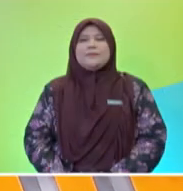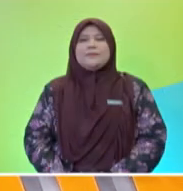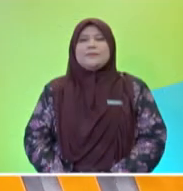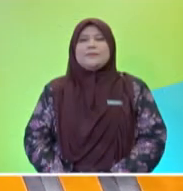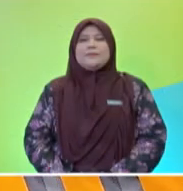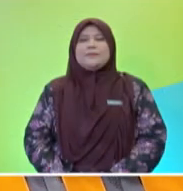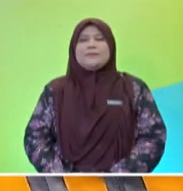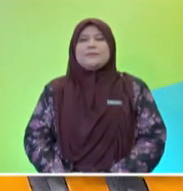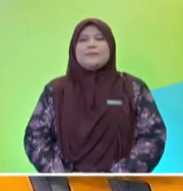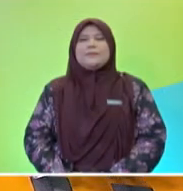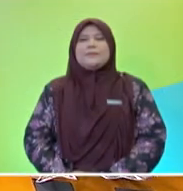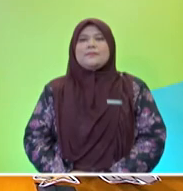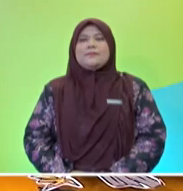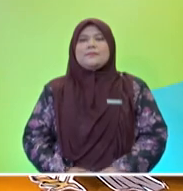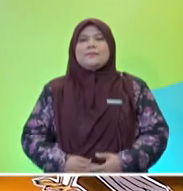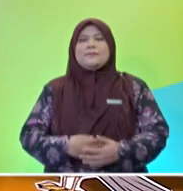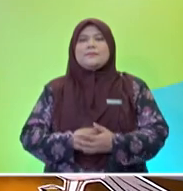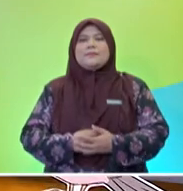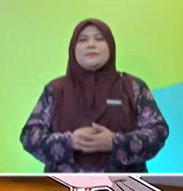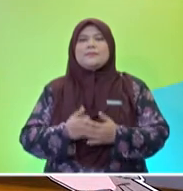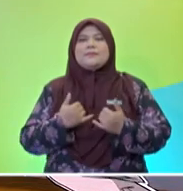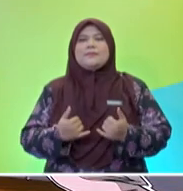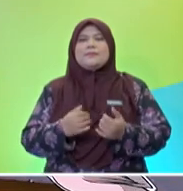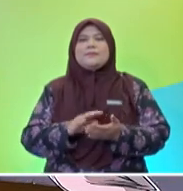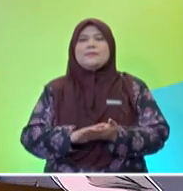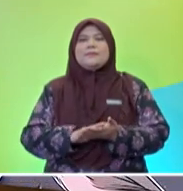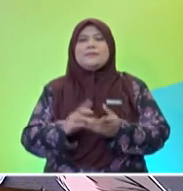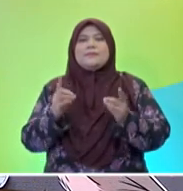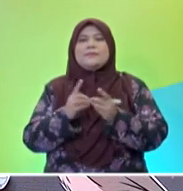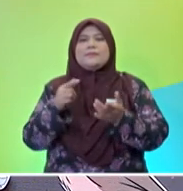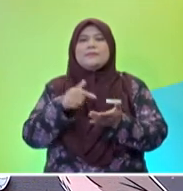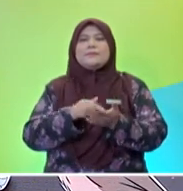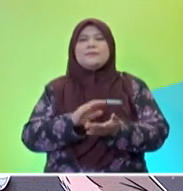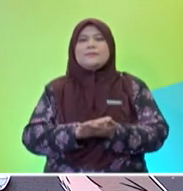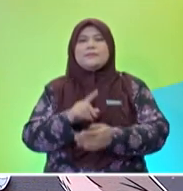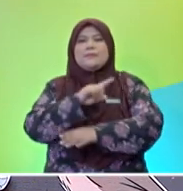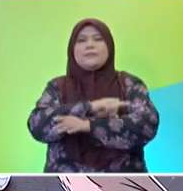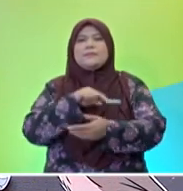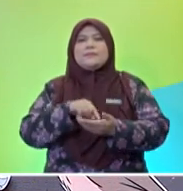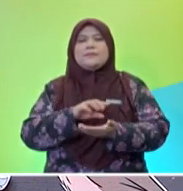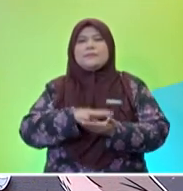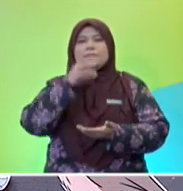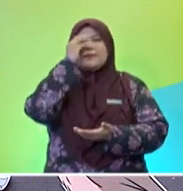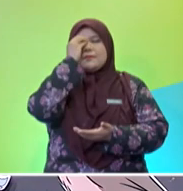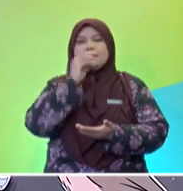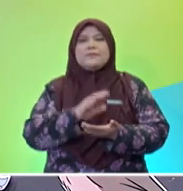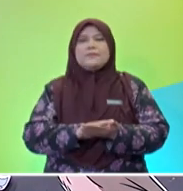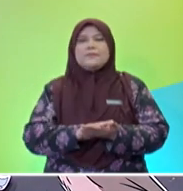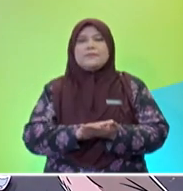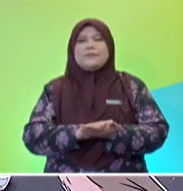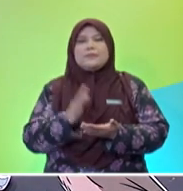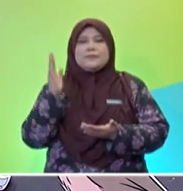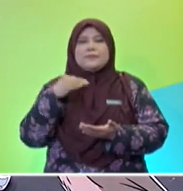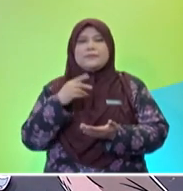baik kembali kita di Pras sekolah Pendidikan khas di didik TVM Hari ini kita nak belajar mari kenal bumi